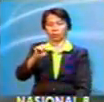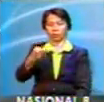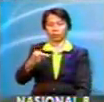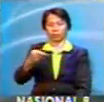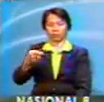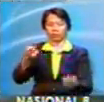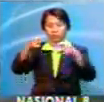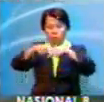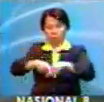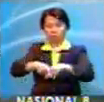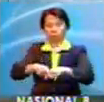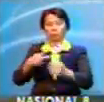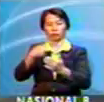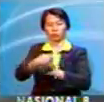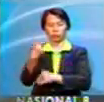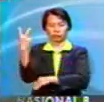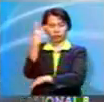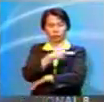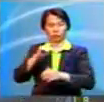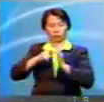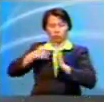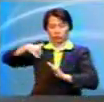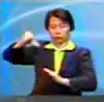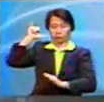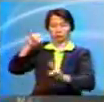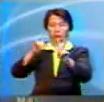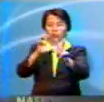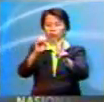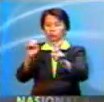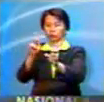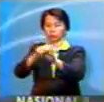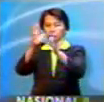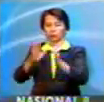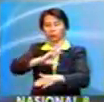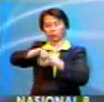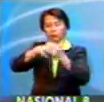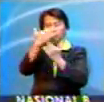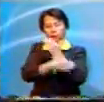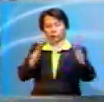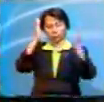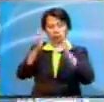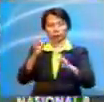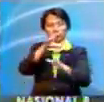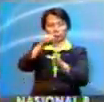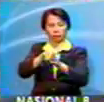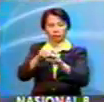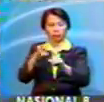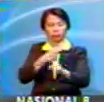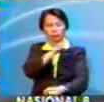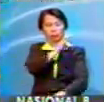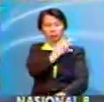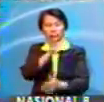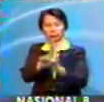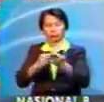UMNO. Pada program dua hari yang bermula semalam, seramai 200 peserta dari seluruh negara terlibat, terdiri daripada pengerusi